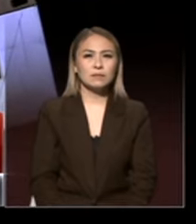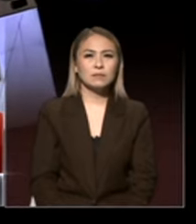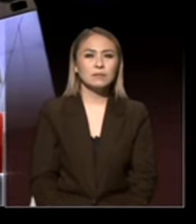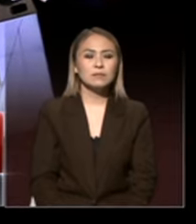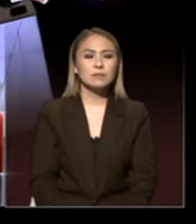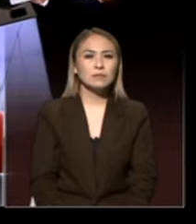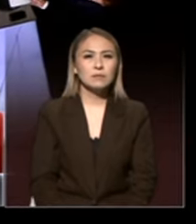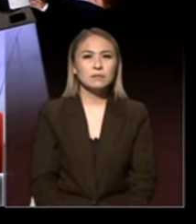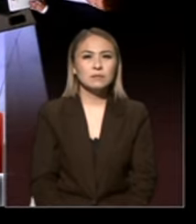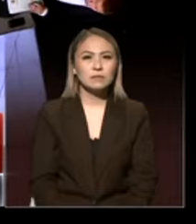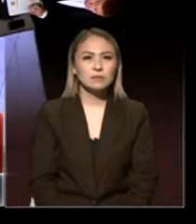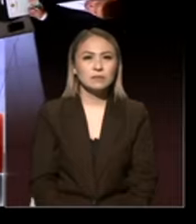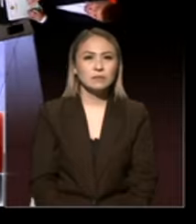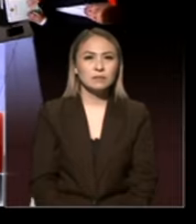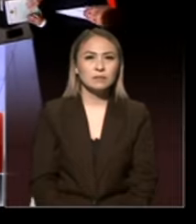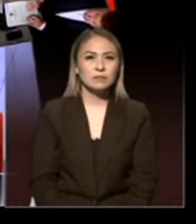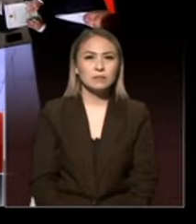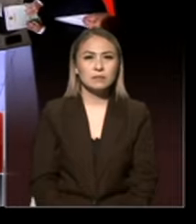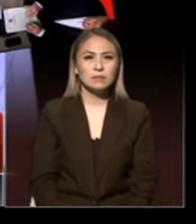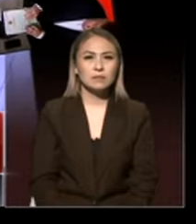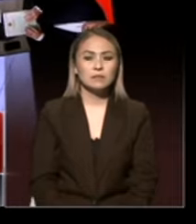Салеметсизби?